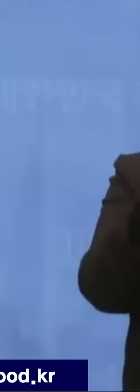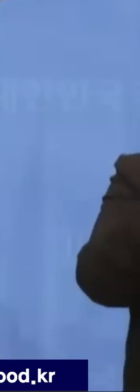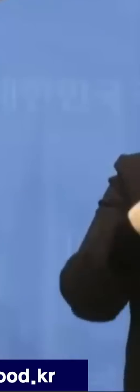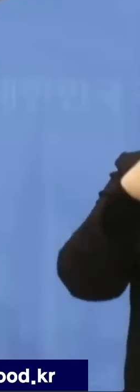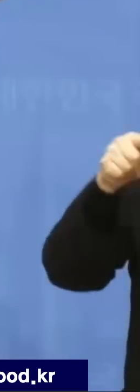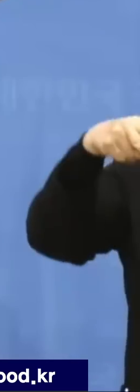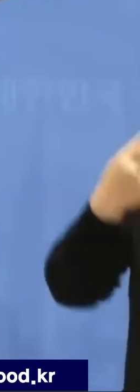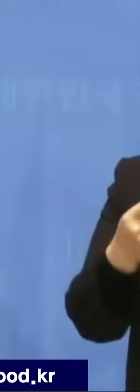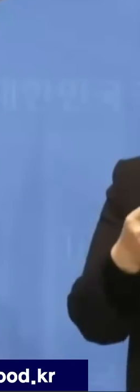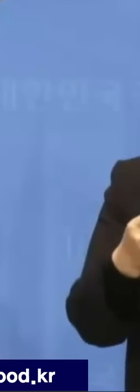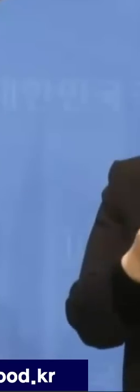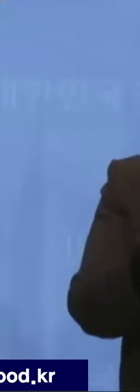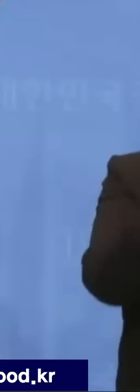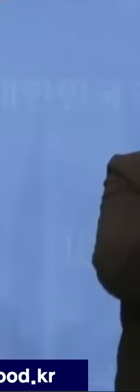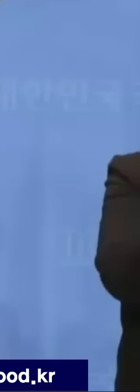3주 만인